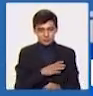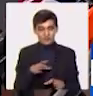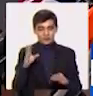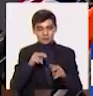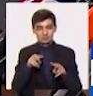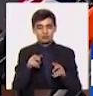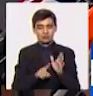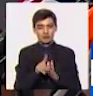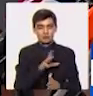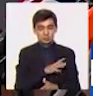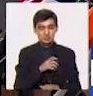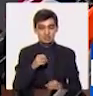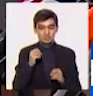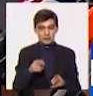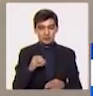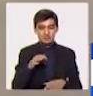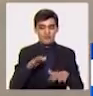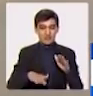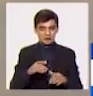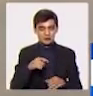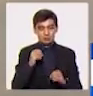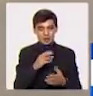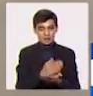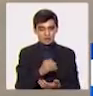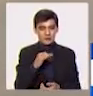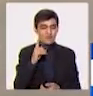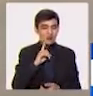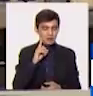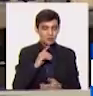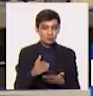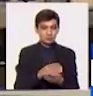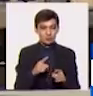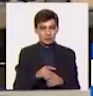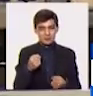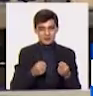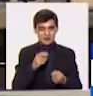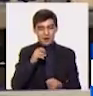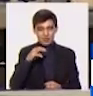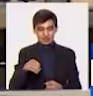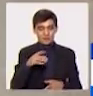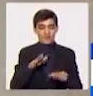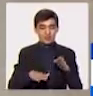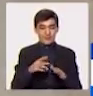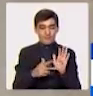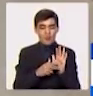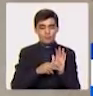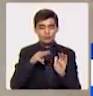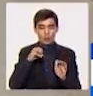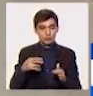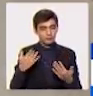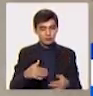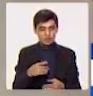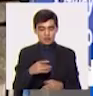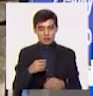жатыр. Жылжымалы бекеттер арнайы таразымен жабдықталған. Уақытша шектеу бойынша көліктің бір бөлігіне түсетін салмақ 8 тоннадан аспауы тиіс